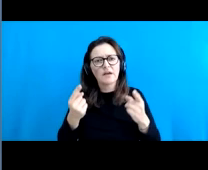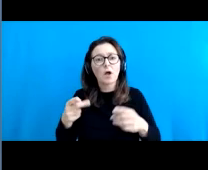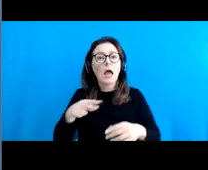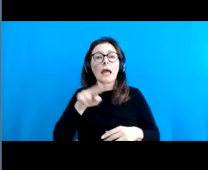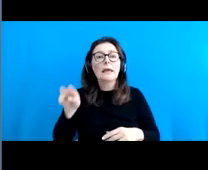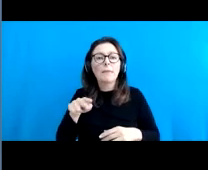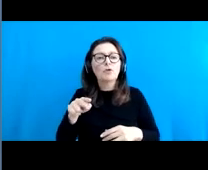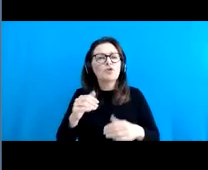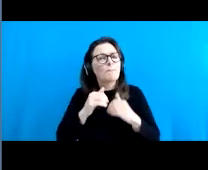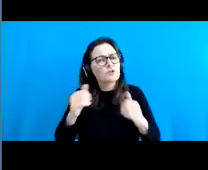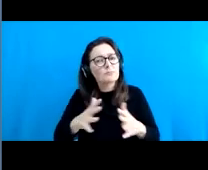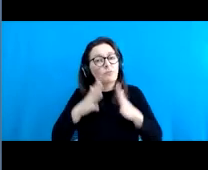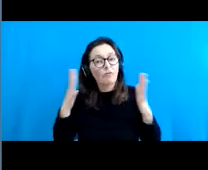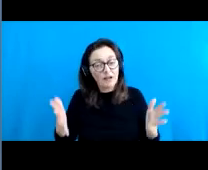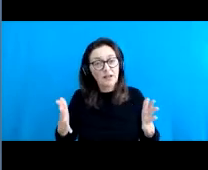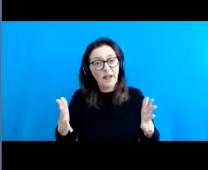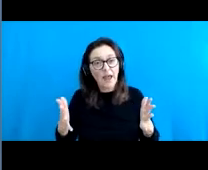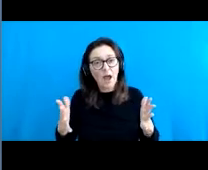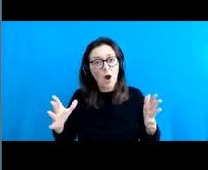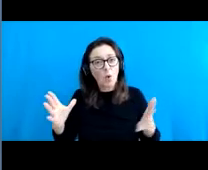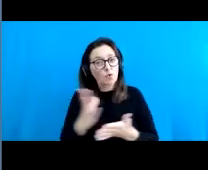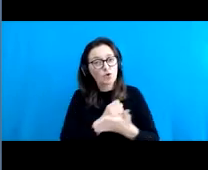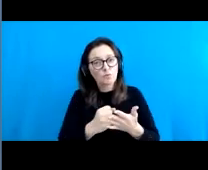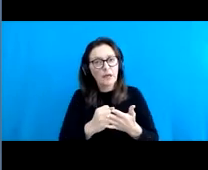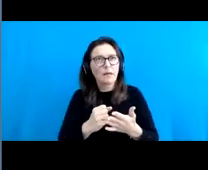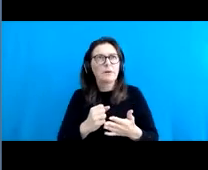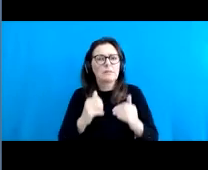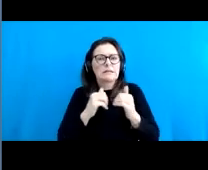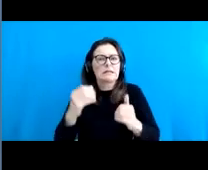velike sposobnosti in uspehe, kot na primer izreden